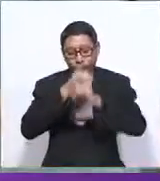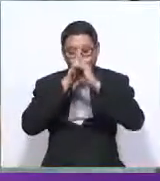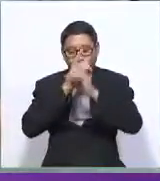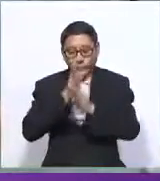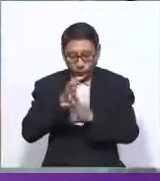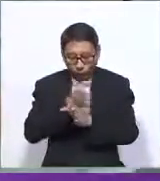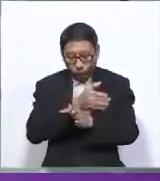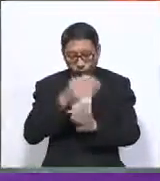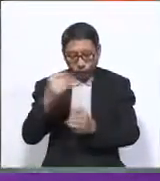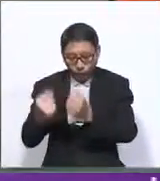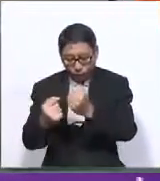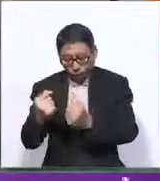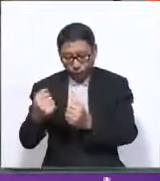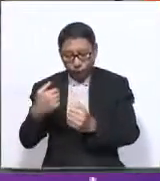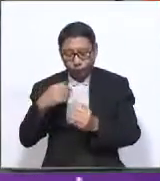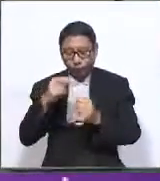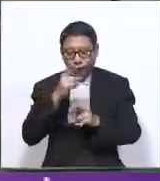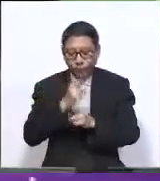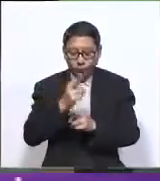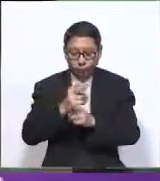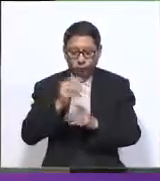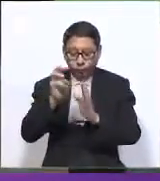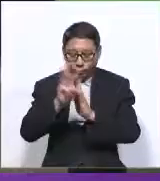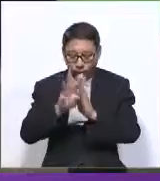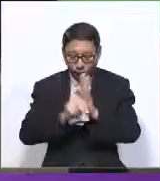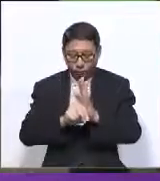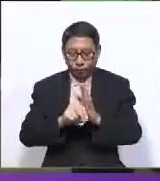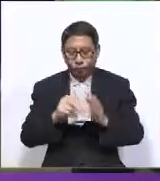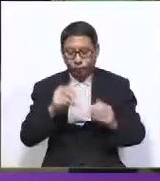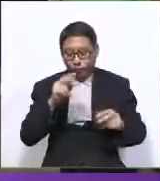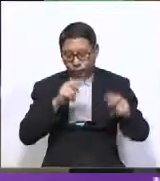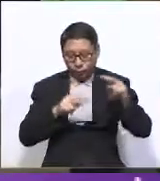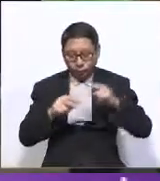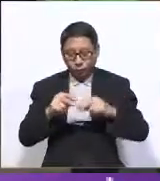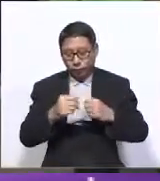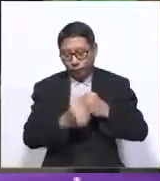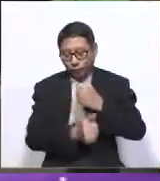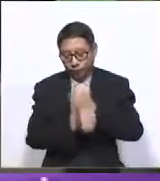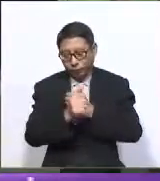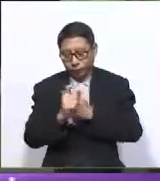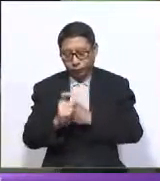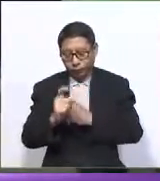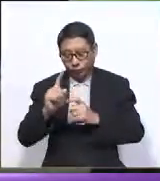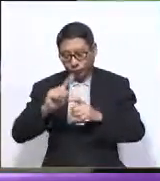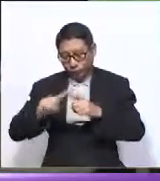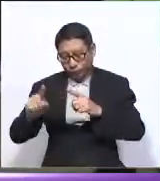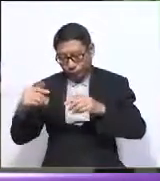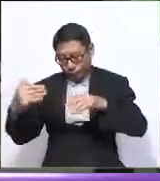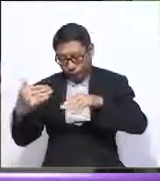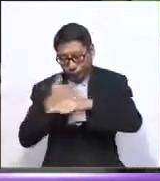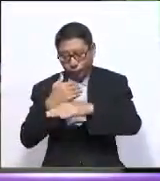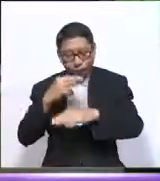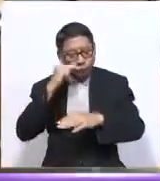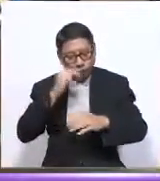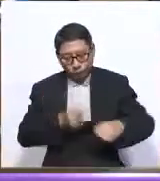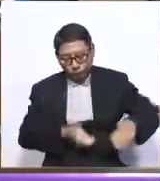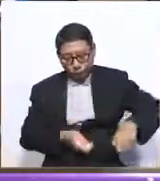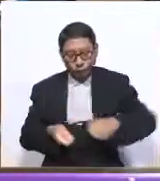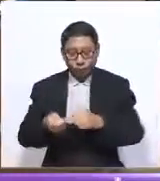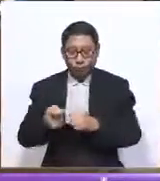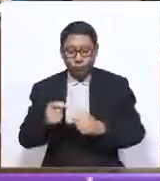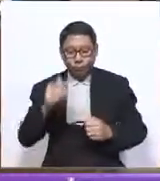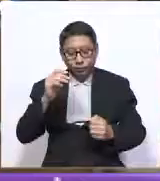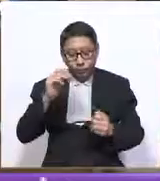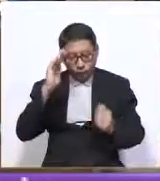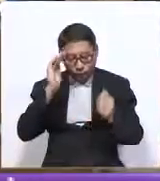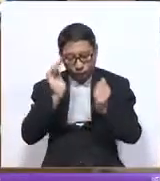นขับมาหรือเปล่าเรื่องการรักษาวินัยการจราจรความพร้อมของตัวรถและถนนซึ่งในช่วงเทศกาลสงกรานต์ที่จะถึงนี้ทางสำนักง